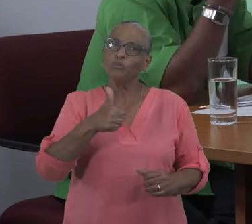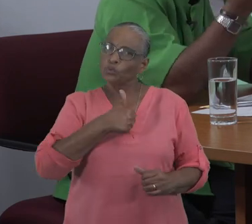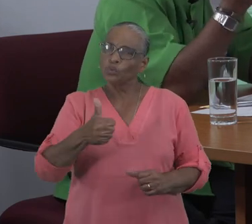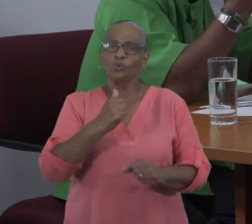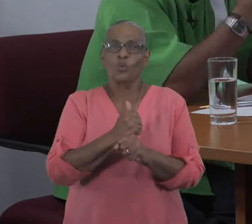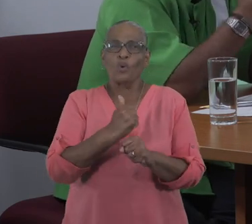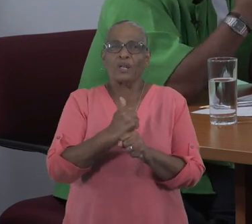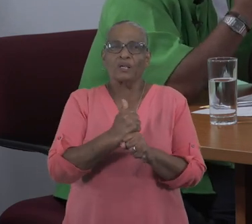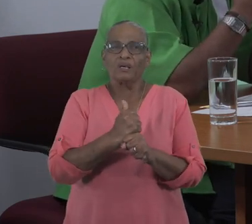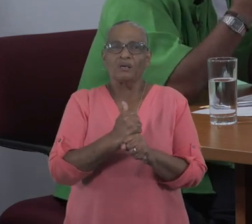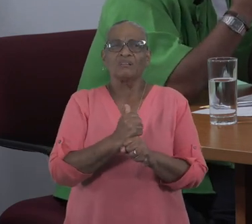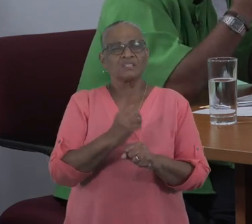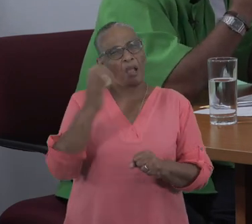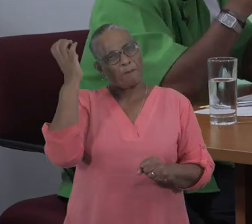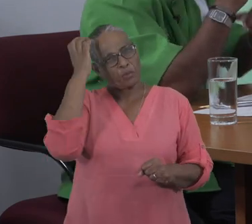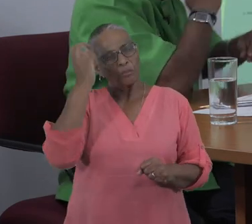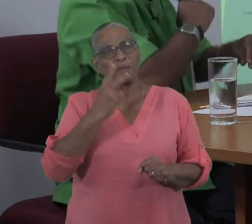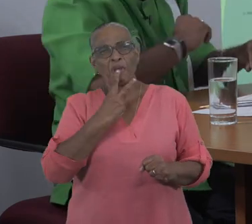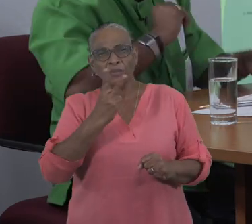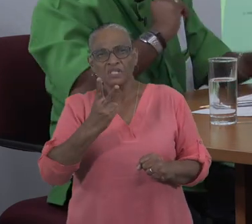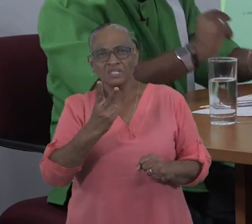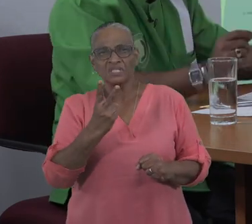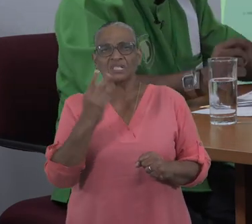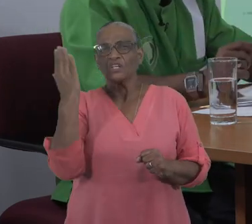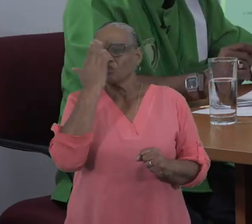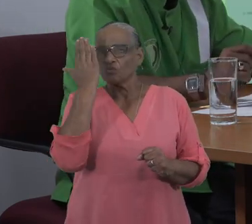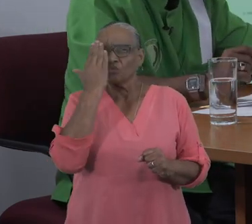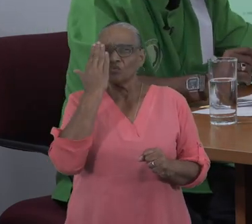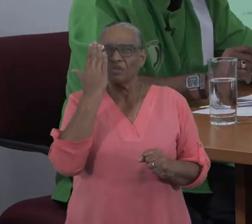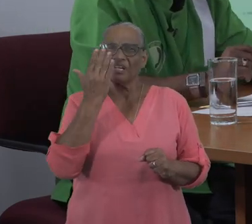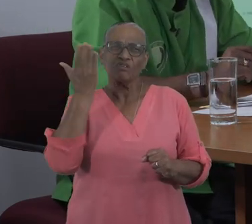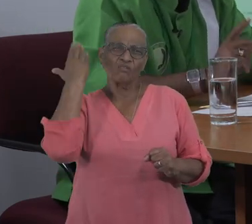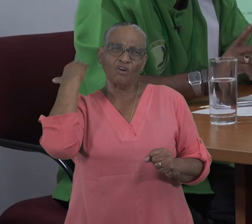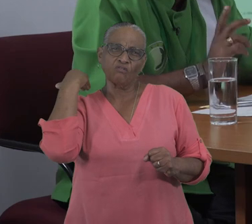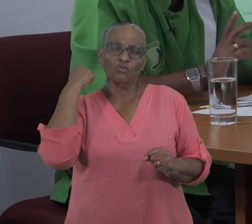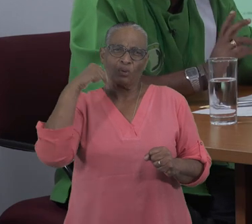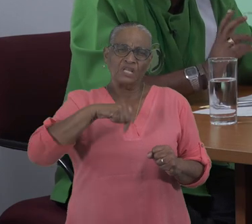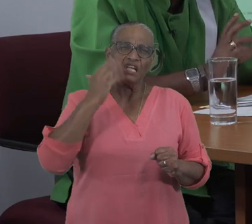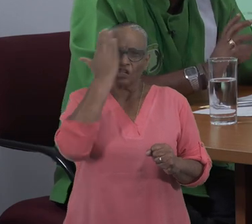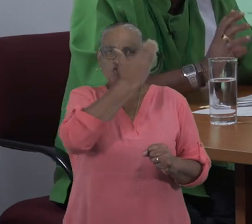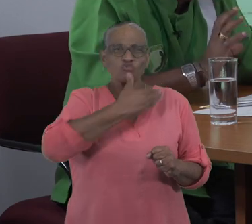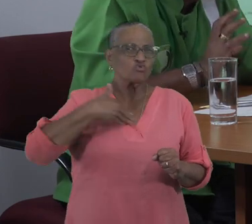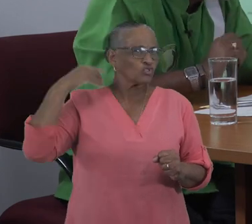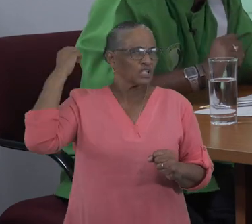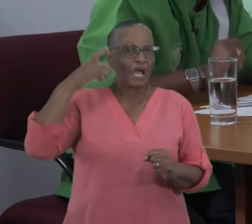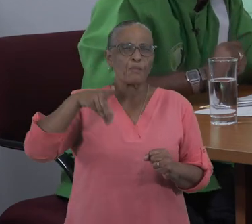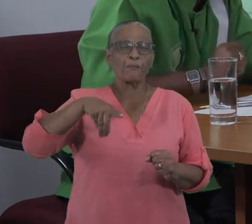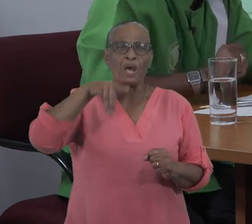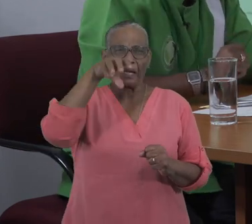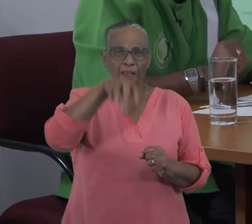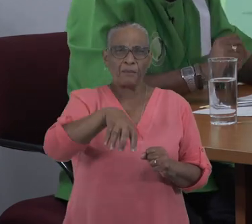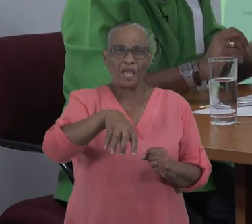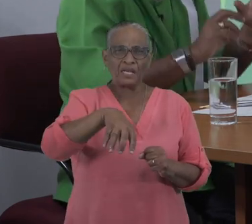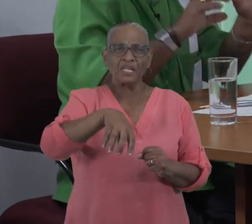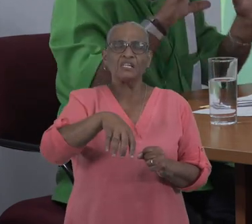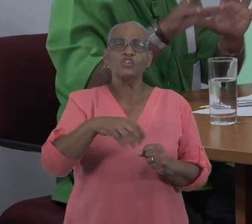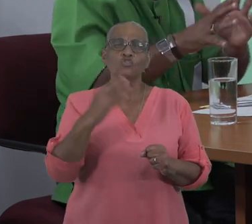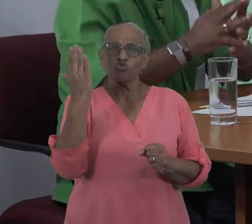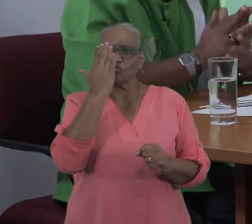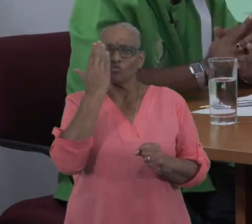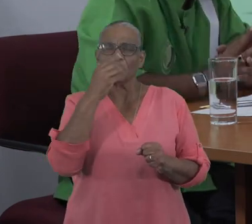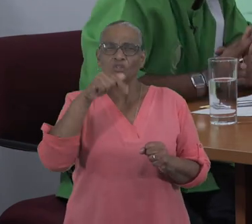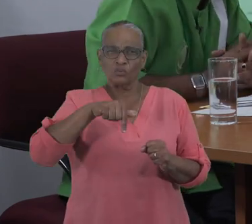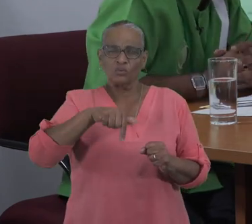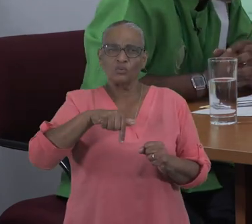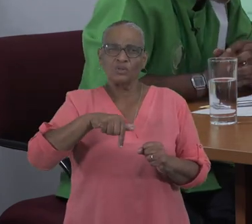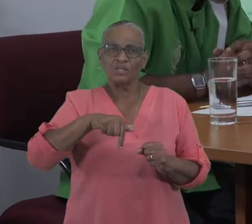oké, okay, hoe jij de risicofactoren? En laatst wat ik ben doen, of ik ben bon, wat ik ben doen in Sernan, Paramaribo, de man bekaar een hele